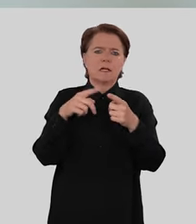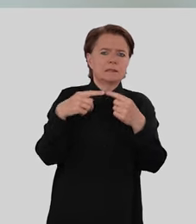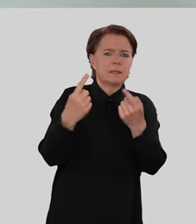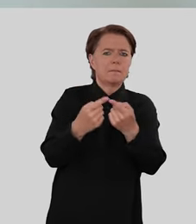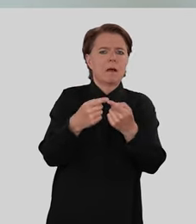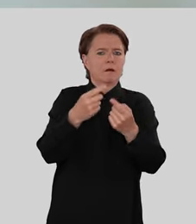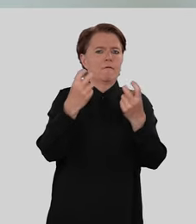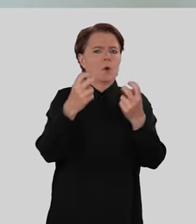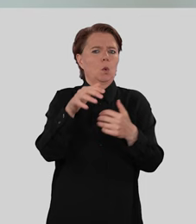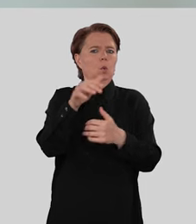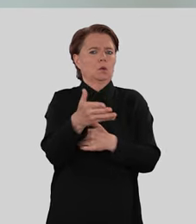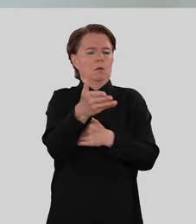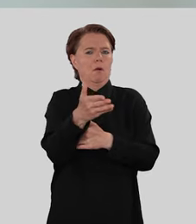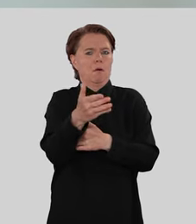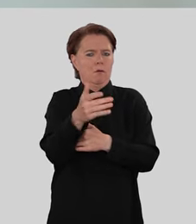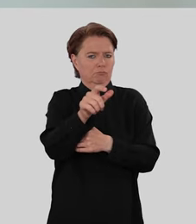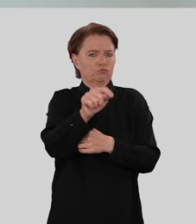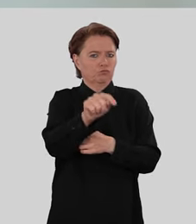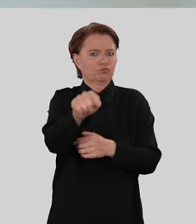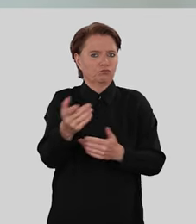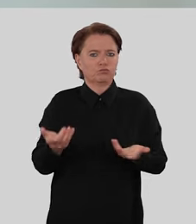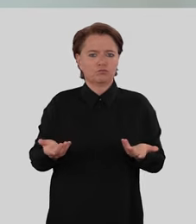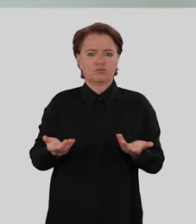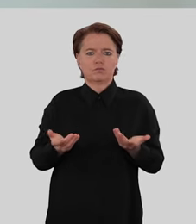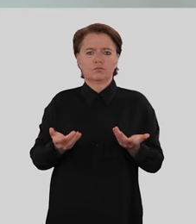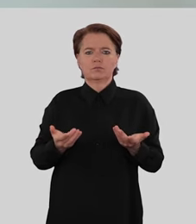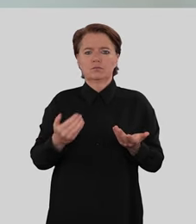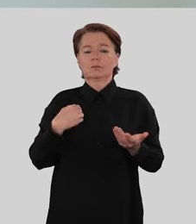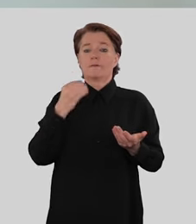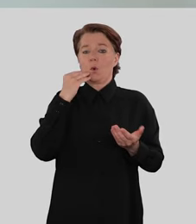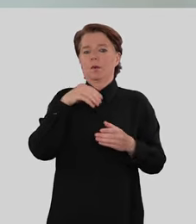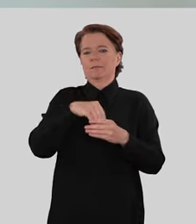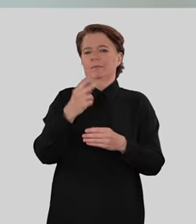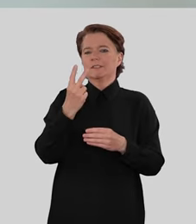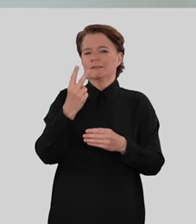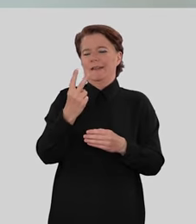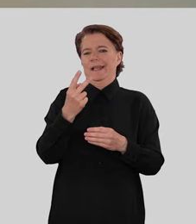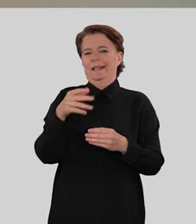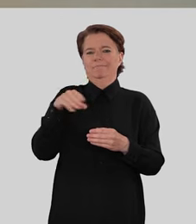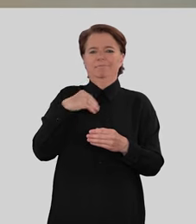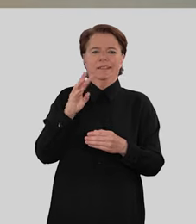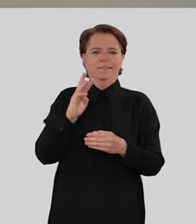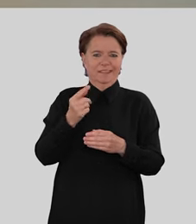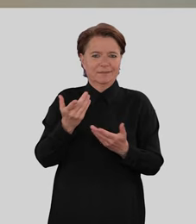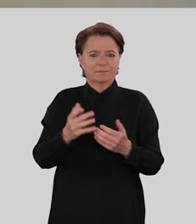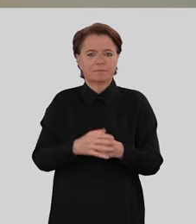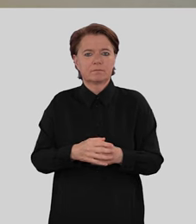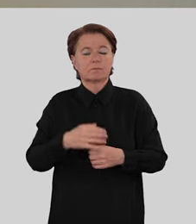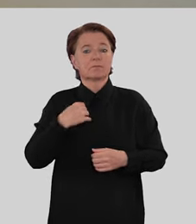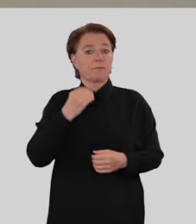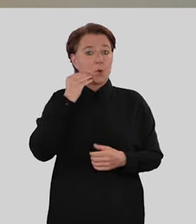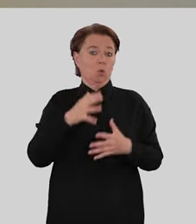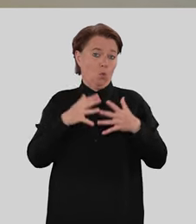beziehungsweise zwei Zimmer ab, die bewohnt sind. Ich wohne in einer Zweier-WG. Meine Wohnung